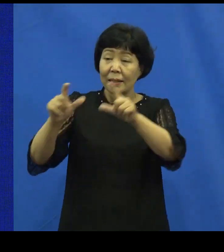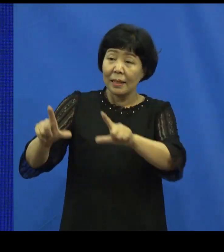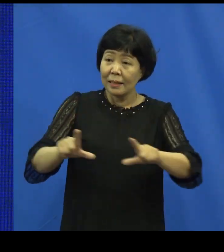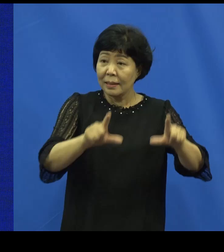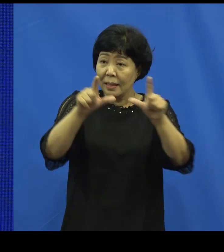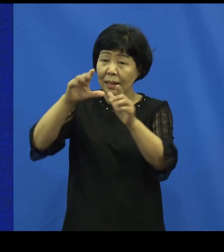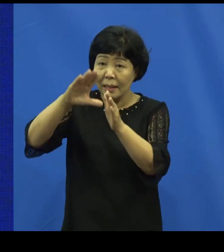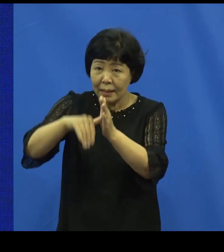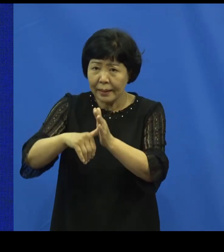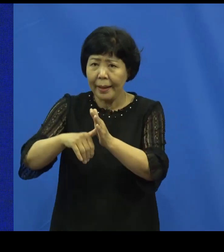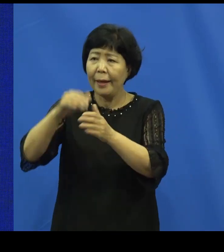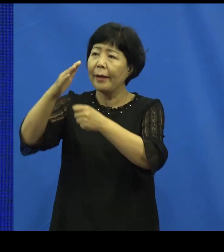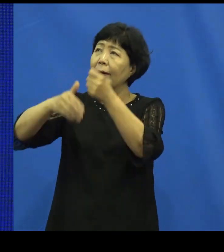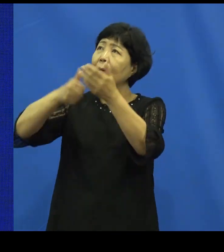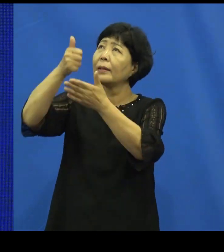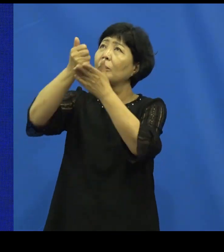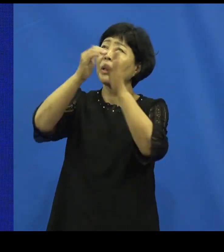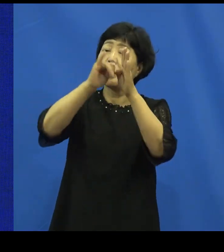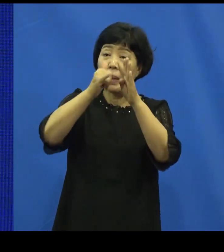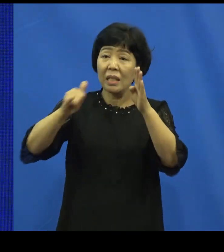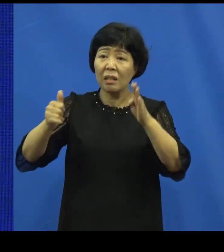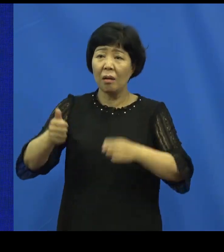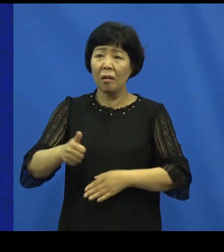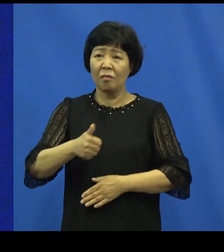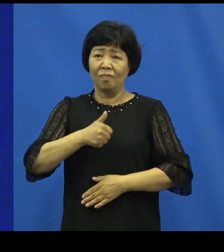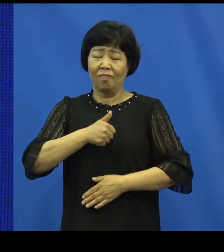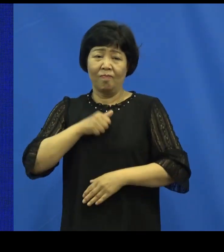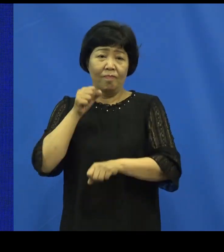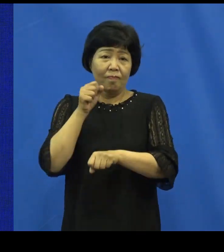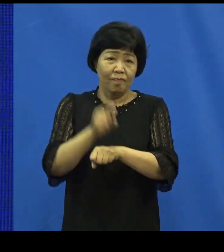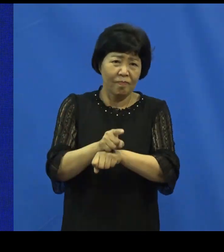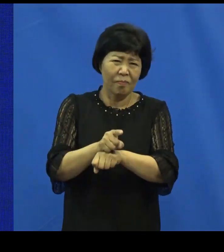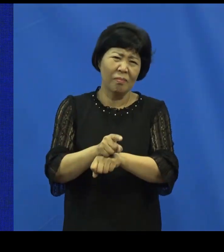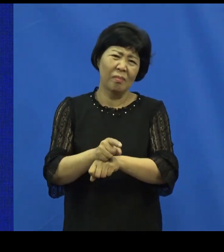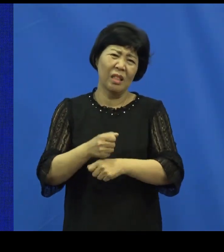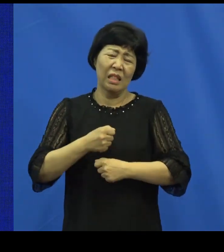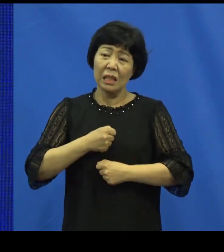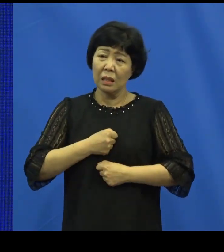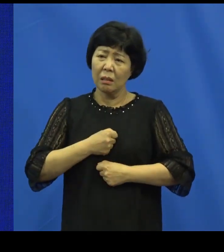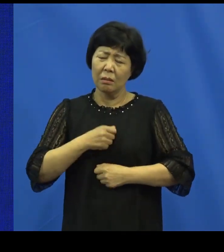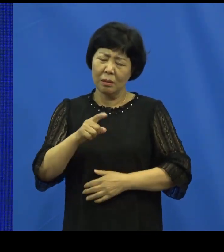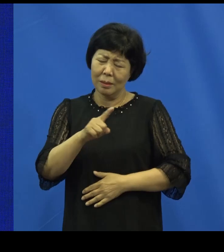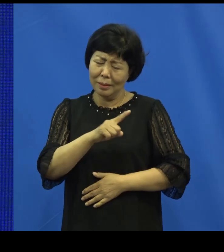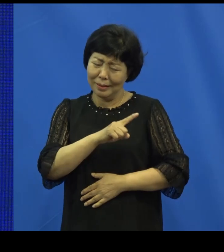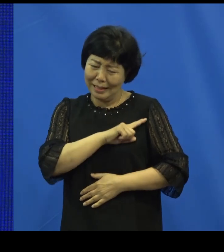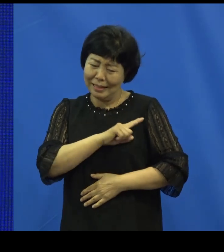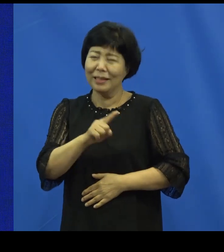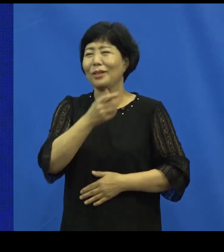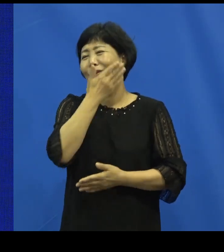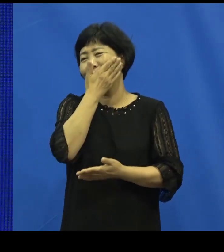우리가 하나님의 백성으로의 정체성을 지켜내는 것, 그것보다 더 중요한 게 없어요.